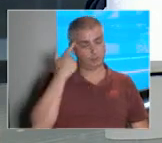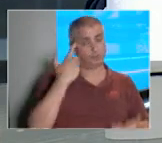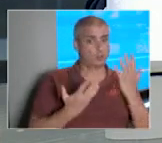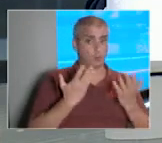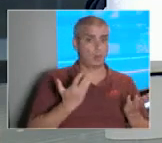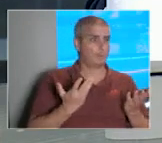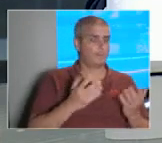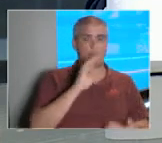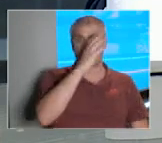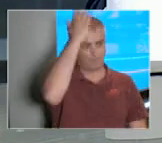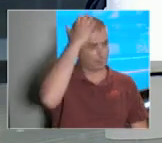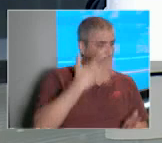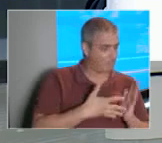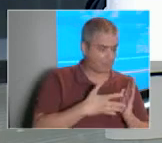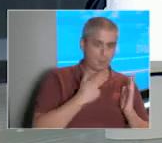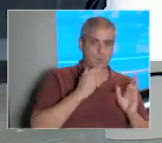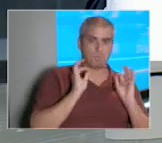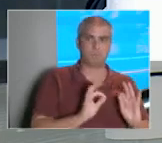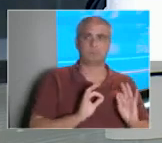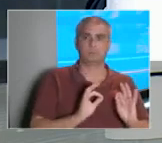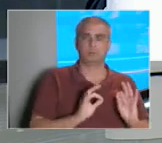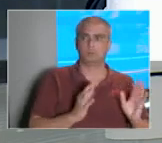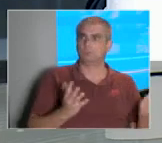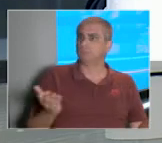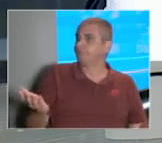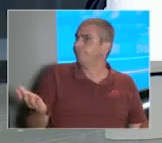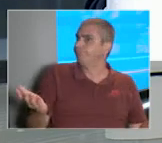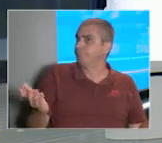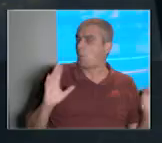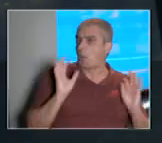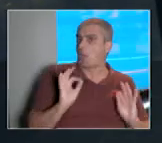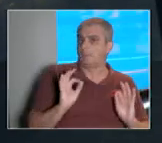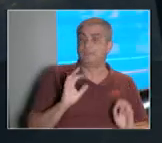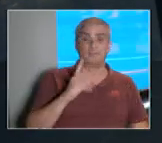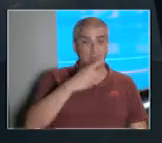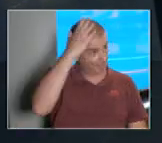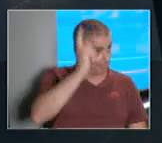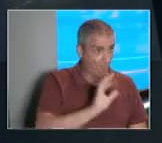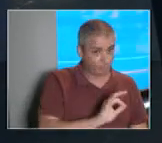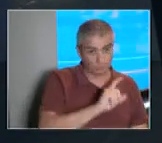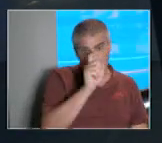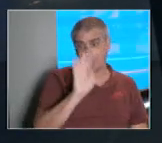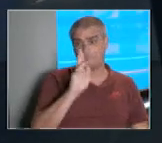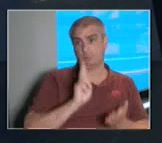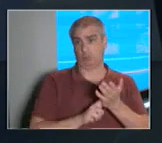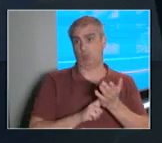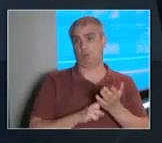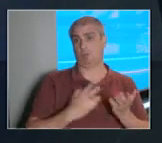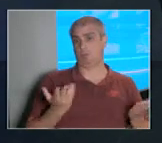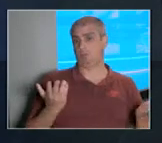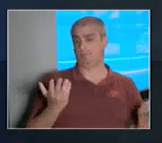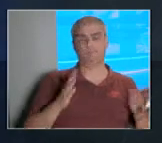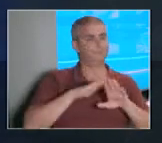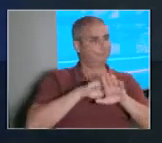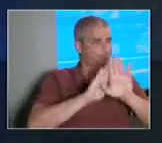שיקולים, מנדלבליט בדק ואומר שזה היה בסדר, אז אולי זה לא כצעקתה. אוקיי. אם מנדלבליט לא בסדר, אז אולי נתניהו צודק. לא, אז